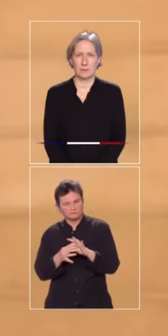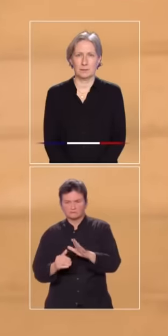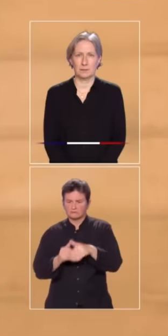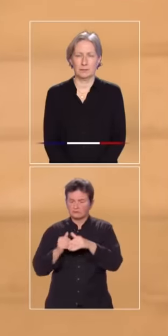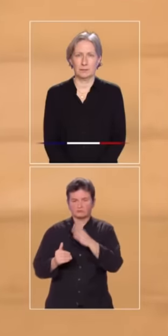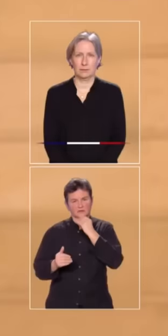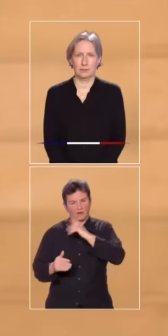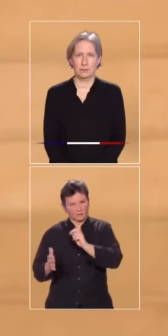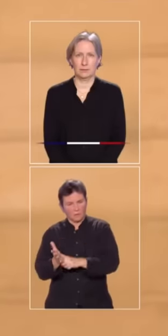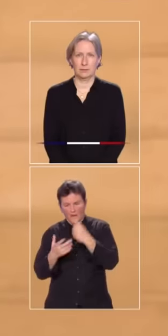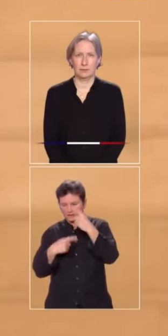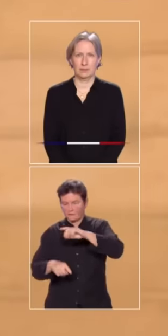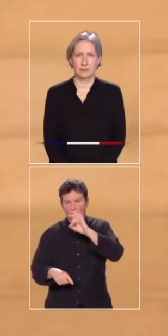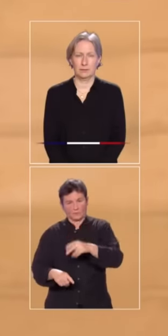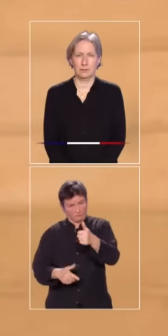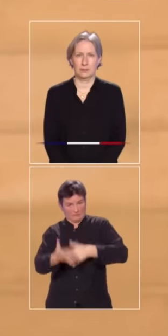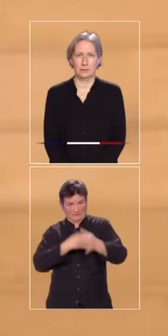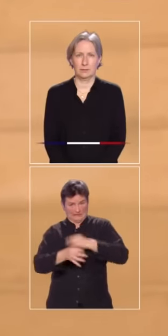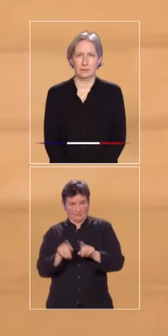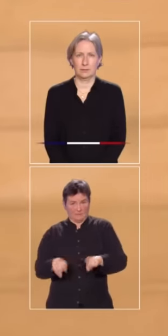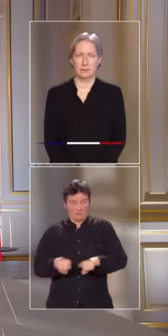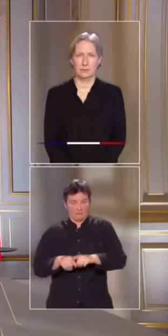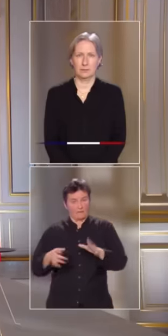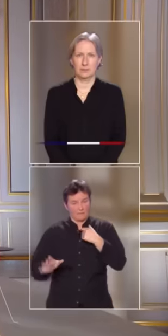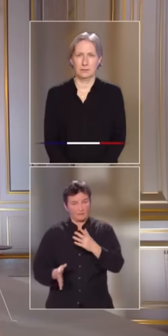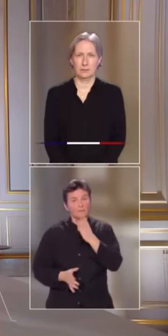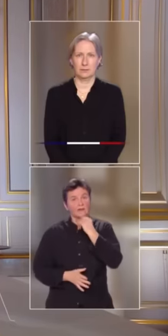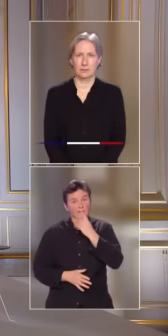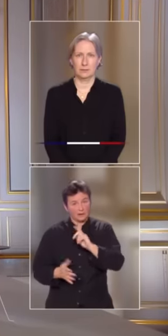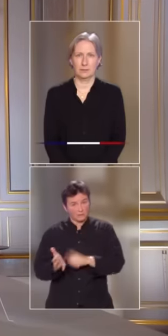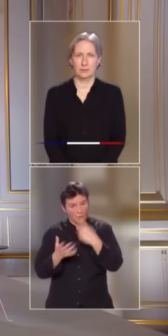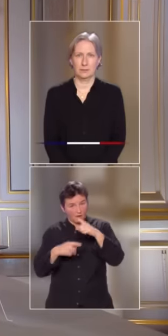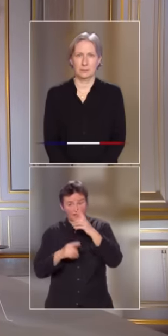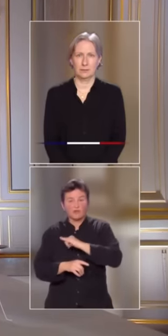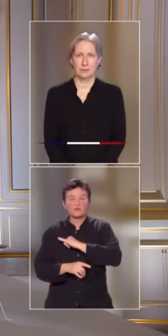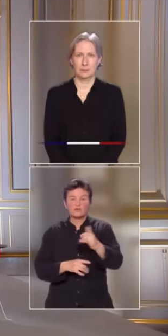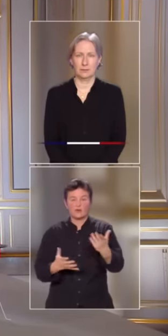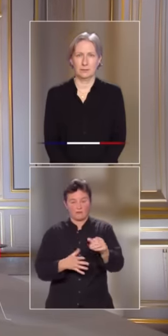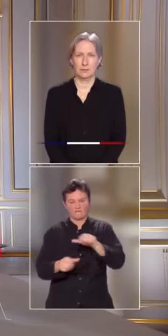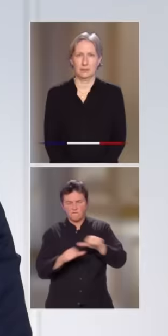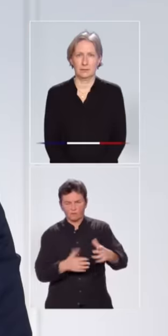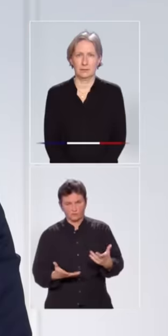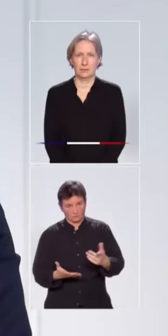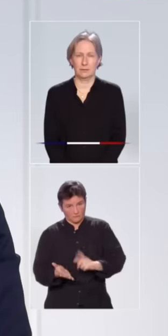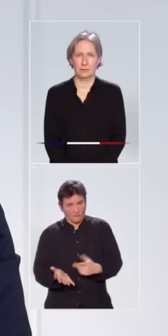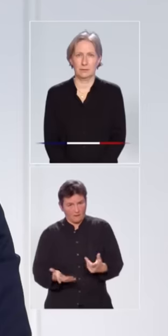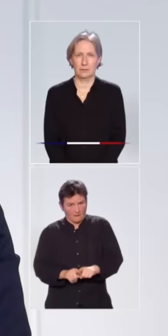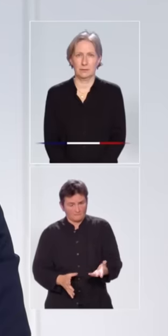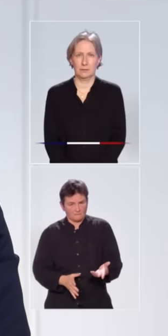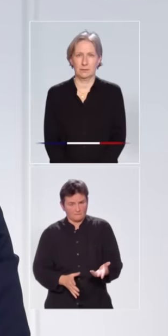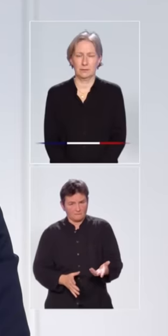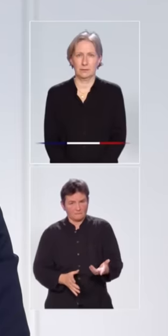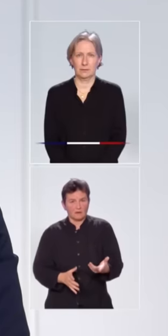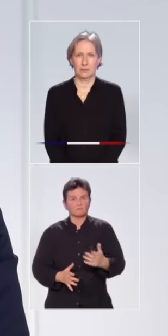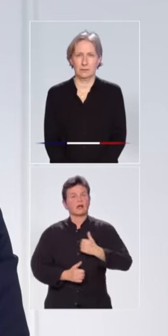avait le droit le plus absolu de se défendre. Israël a-t-il le droit de se défendre jusqu'à la vengeance ? Est-ce que vous pensez de l'action